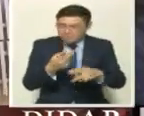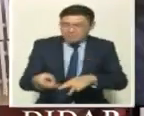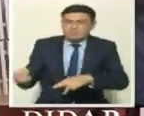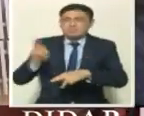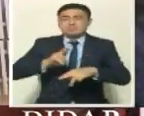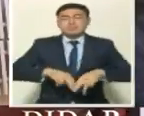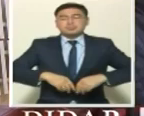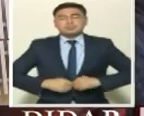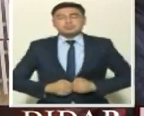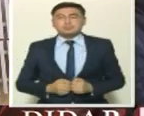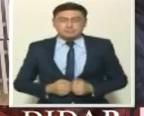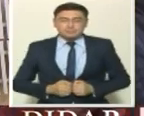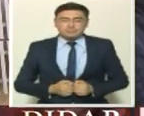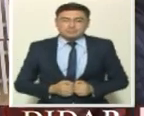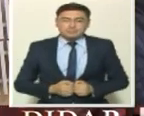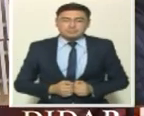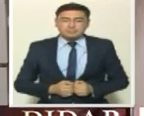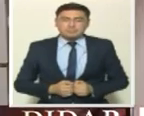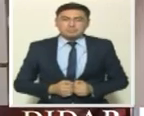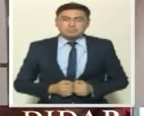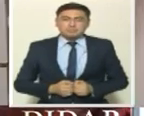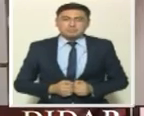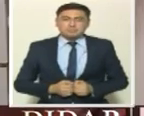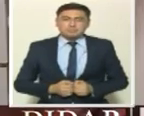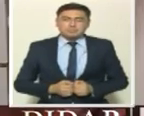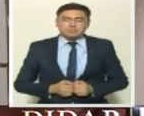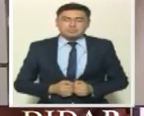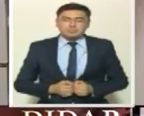председатель кооператива собственника в квартир